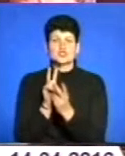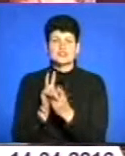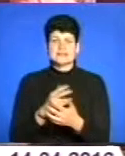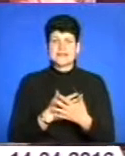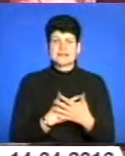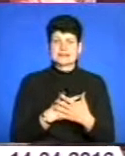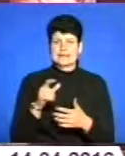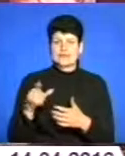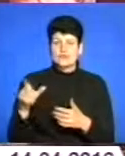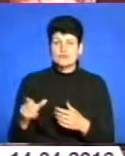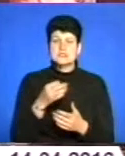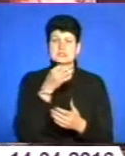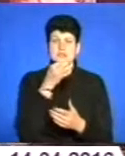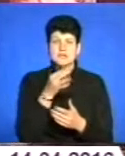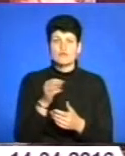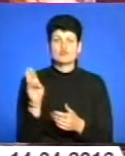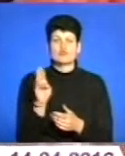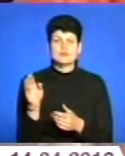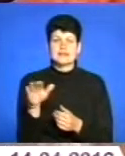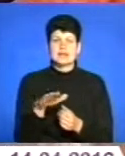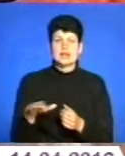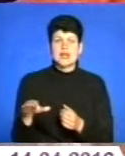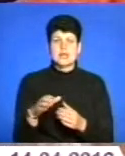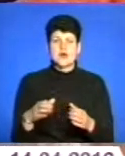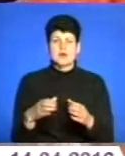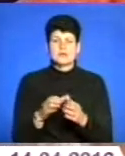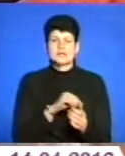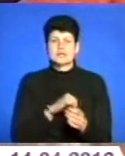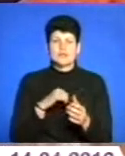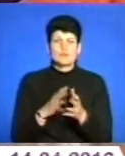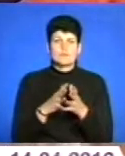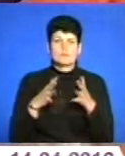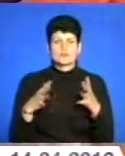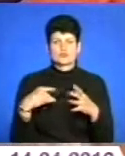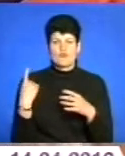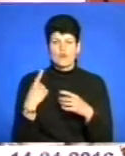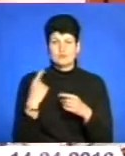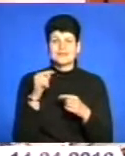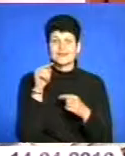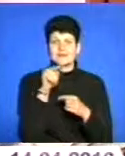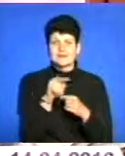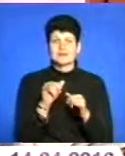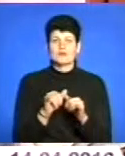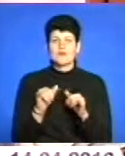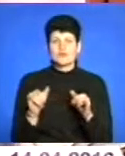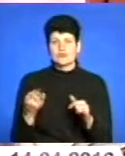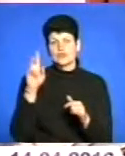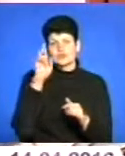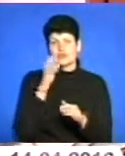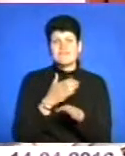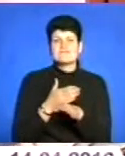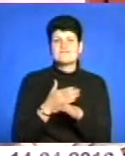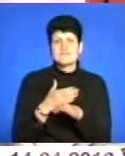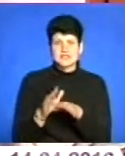активом він зазначив, Шумська територіальна громада є найбільшою в області, і на її розвиток держава